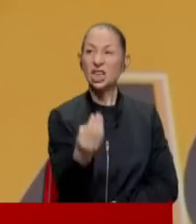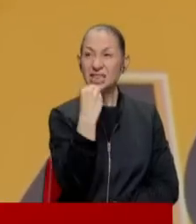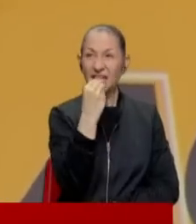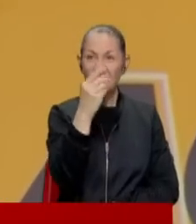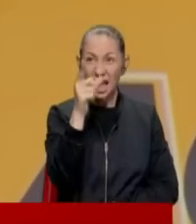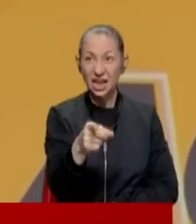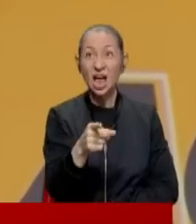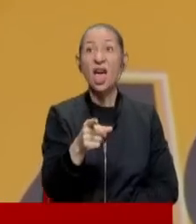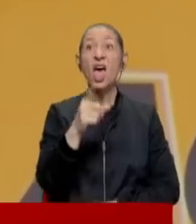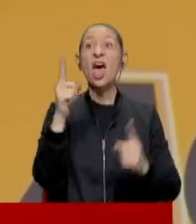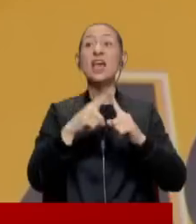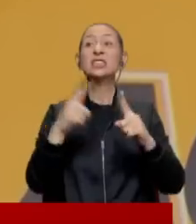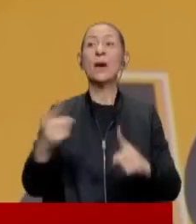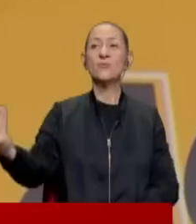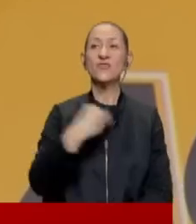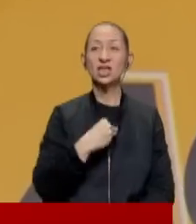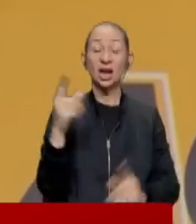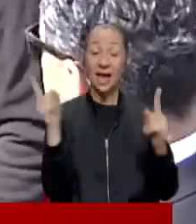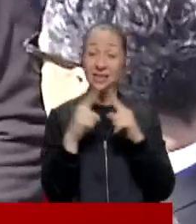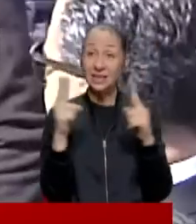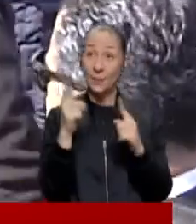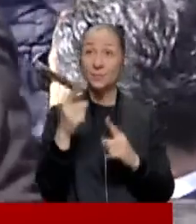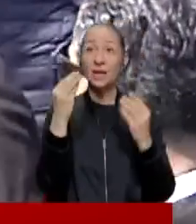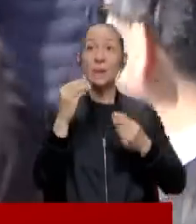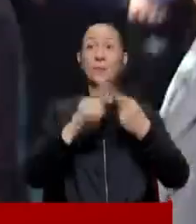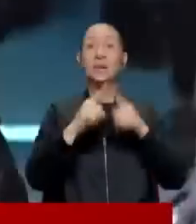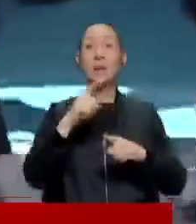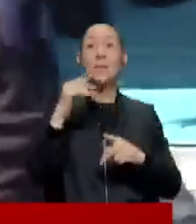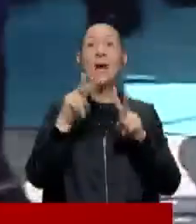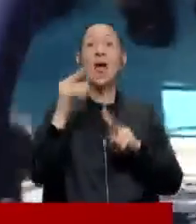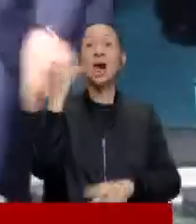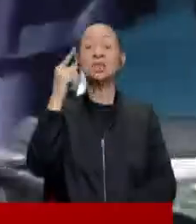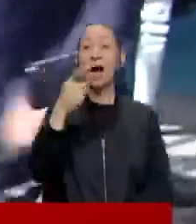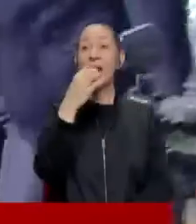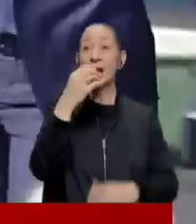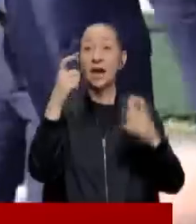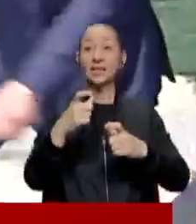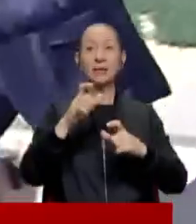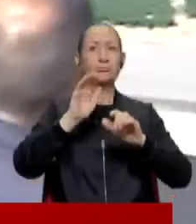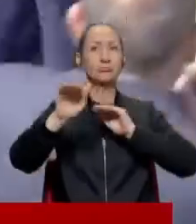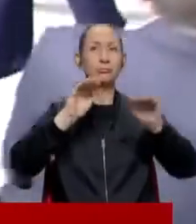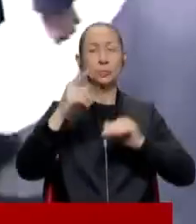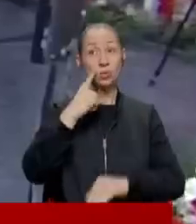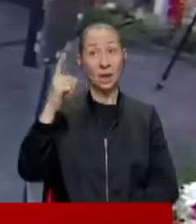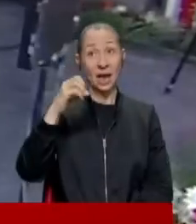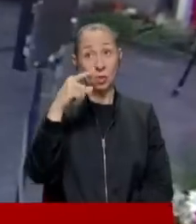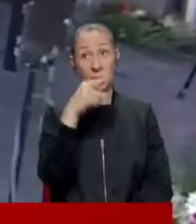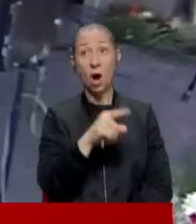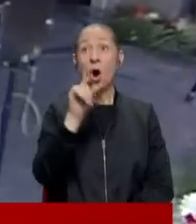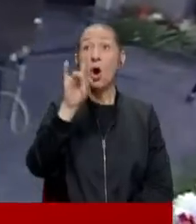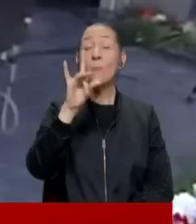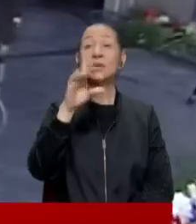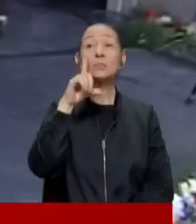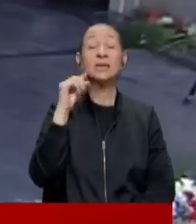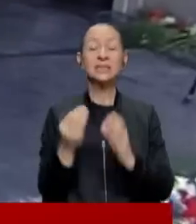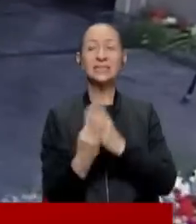yiyenler hesap verecekler hesap iyi Parti Genel Başkanı Meral Akşener Ankara'dan Seslendi Cumhurbaşkanı Erdoğan'a 15